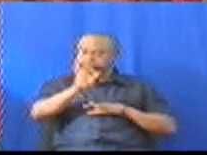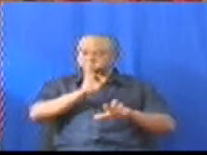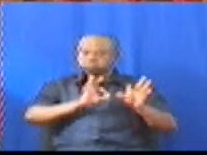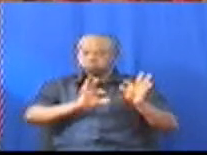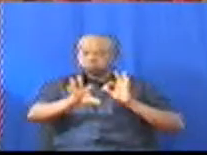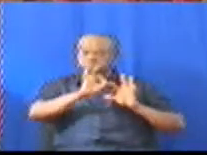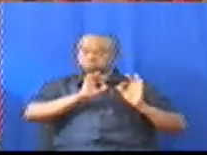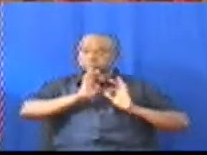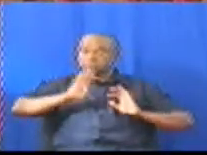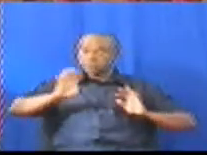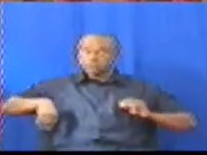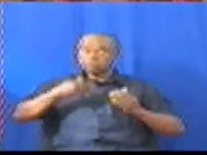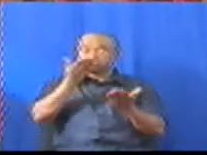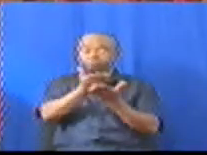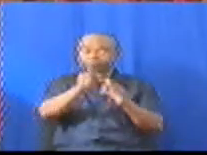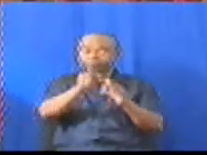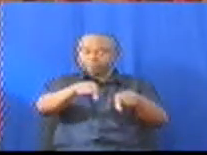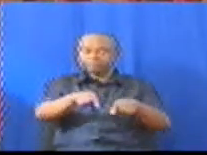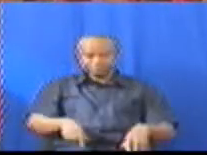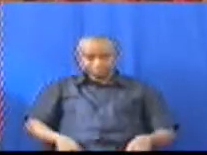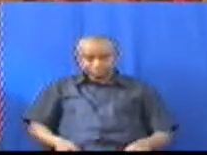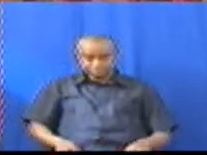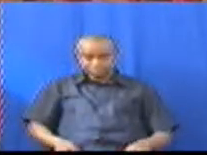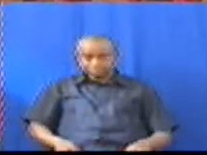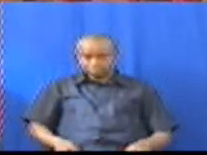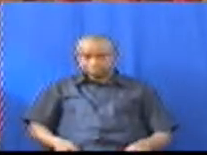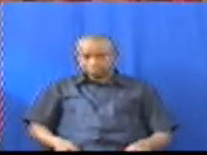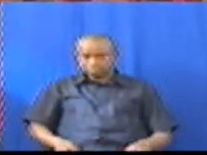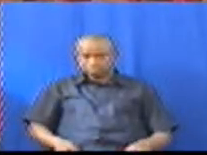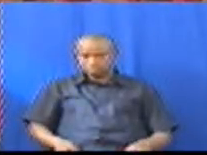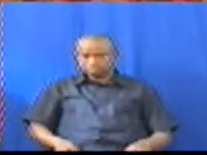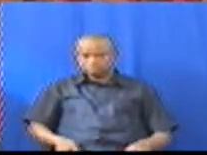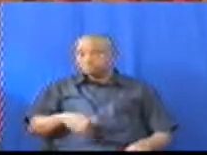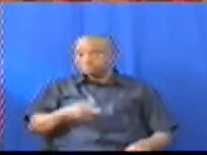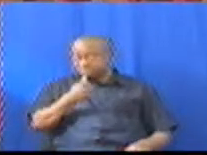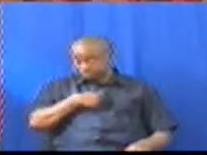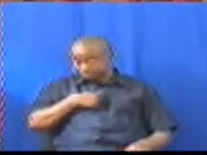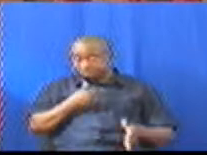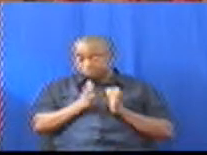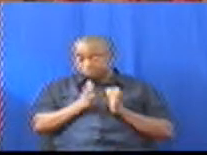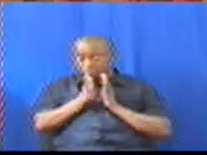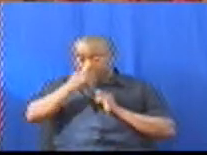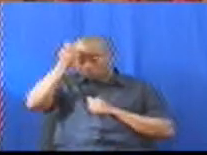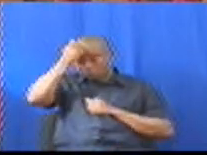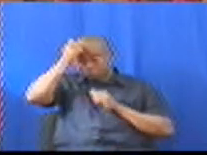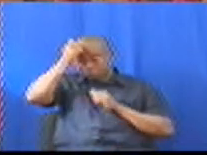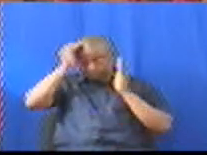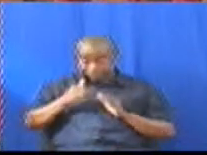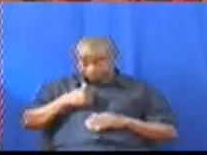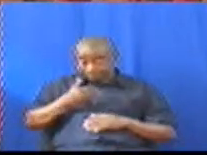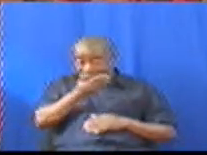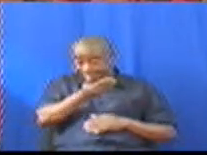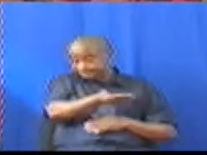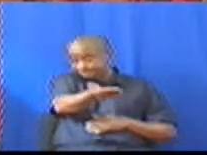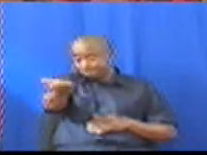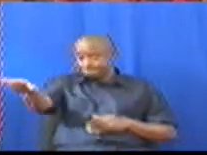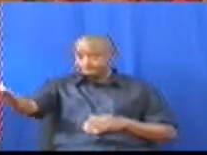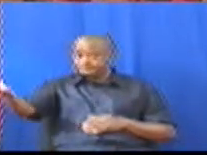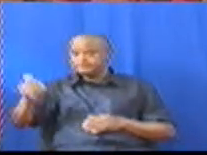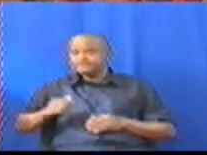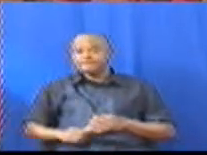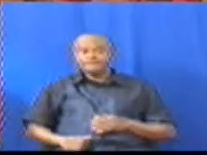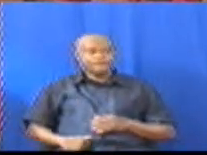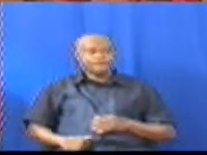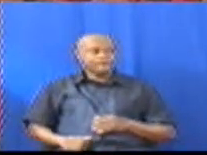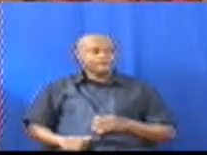mbele ya serikali. Kwanza kabisa mheshimiwa Naibu Speaker, naomba niwakumbushe waheshimiwa wabunge kwamba jukumu kubwa la